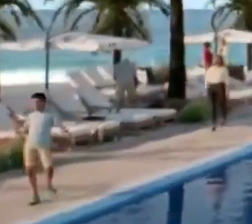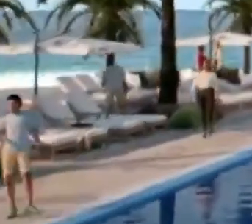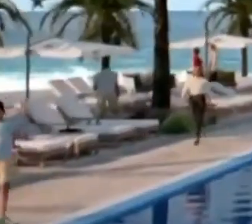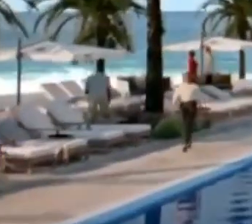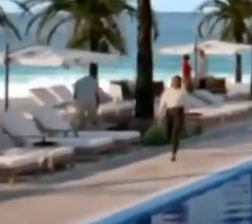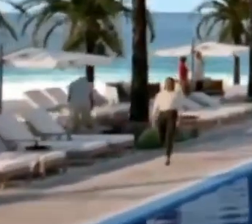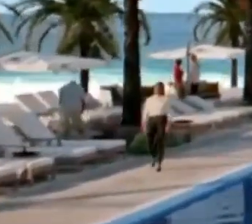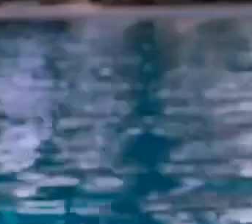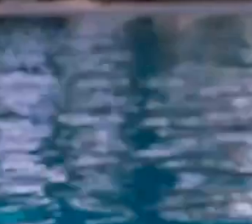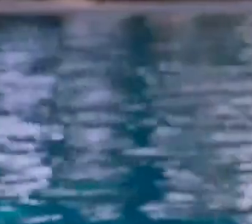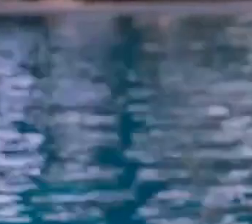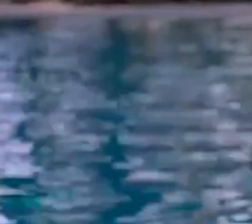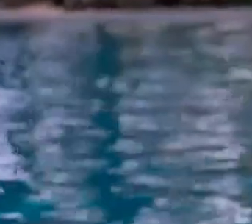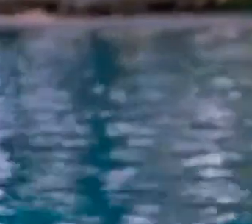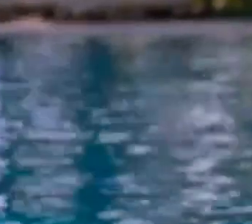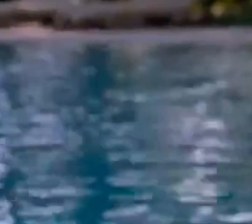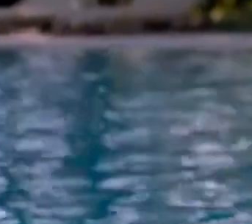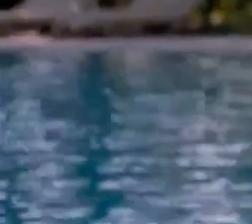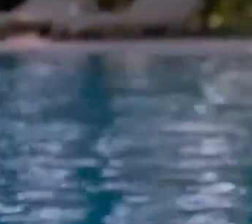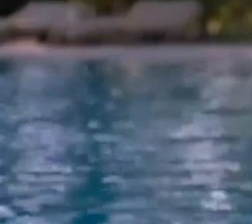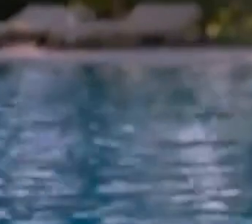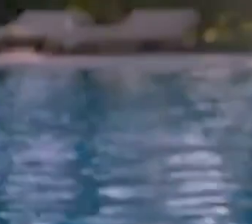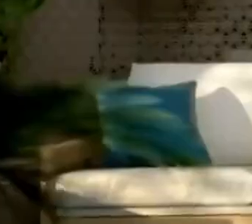مع خدمات ومرافق متميزة.